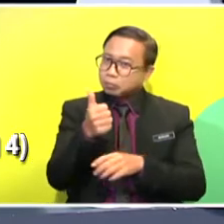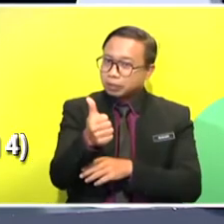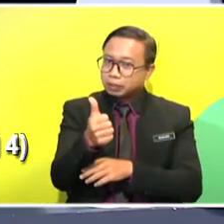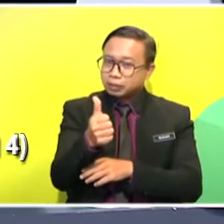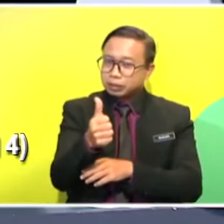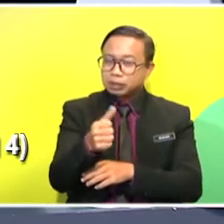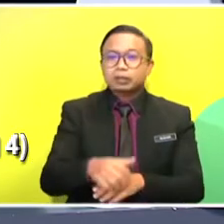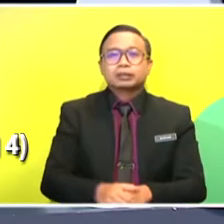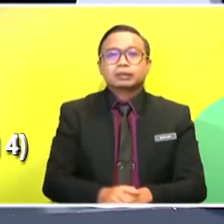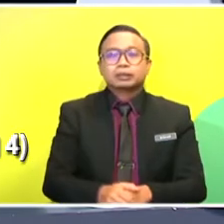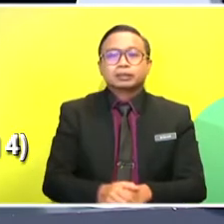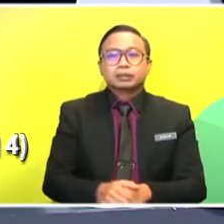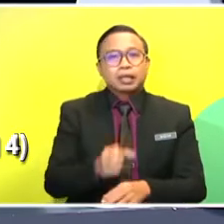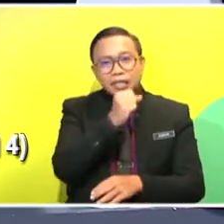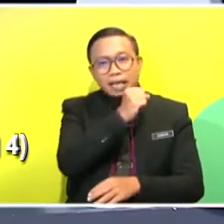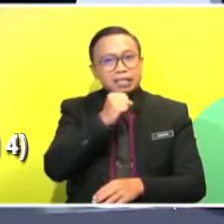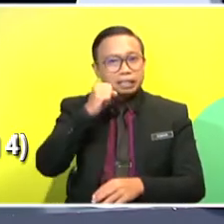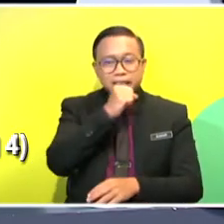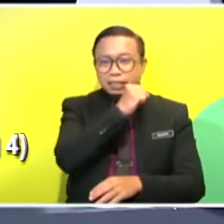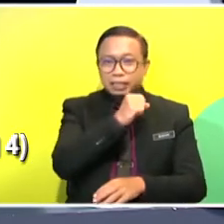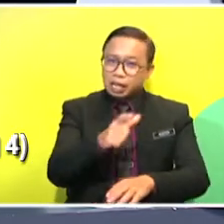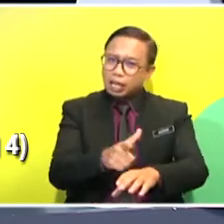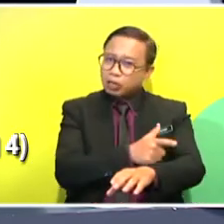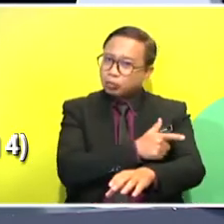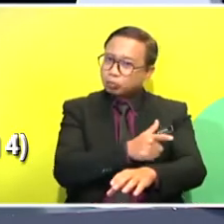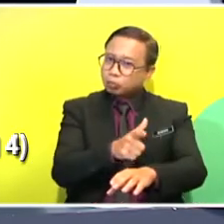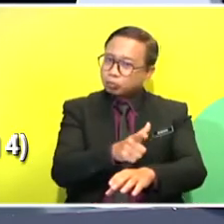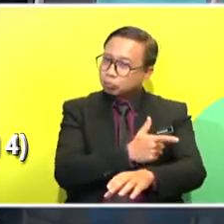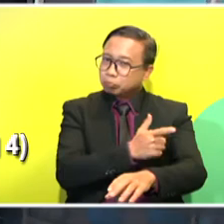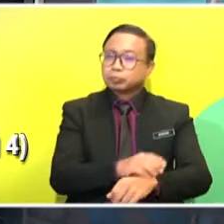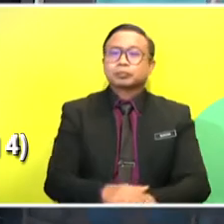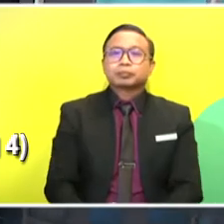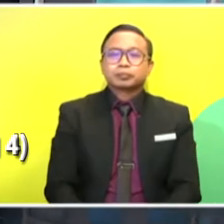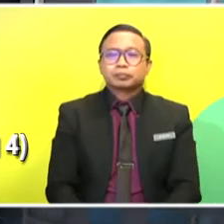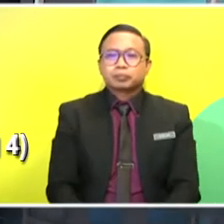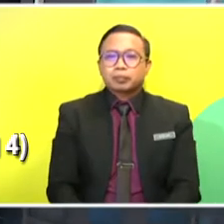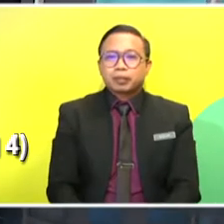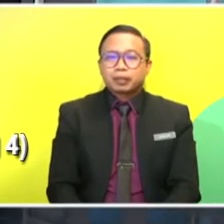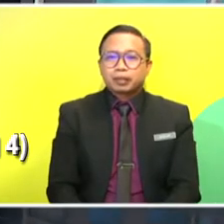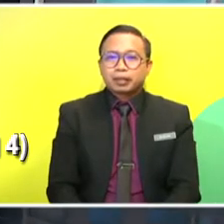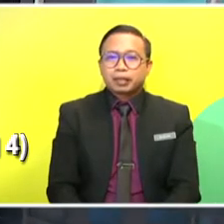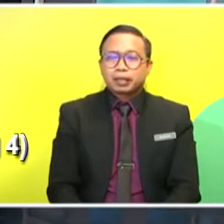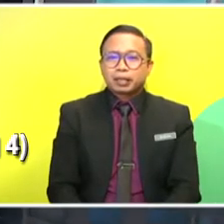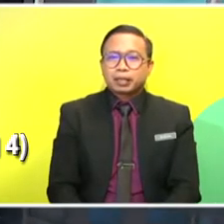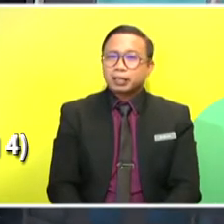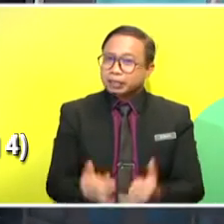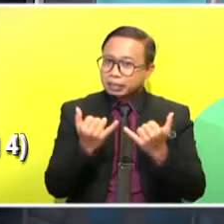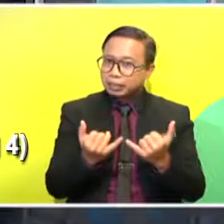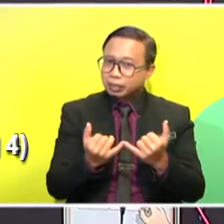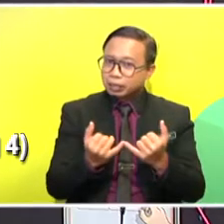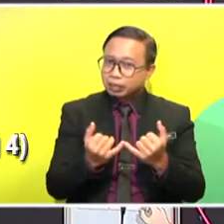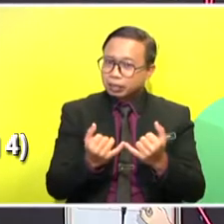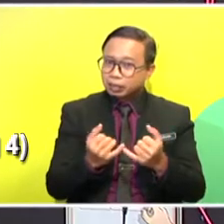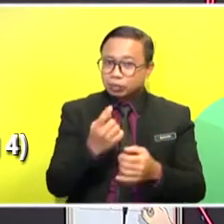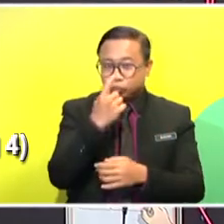menyanyi. Sebab cikgu dah lama tak dengar suara Nisa. Wah, cikgu nak saya menyanyi? Ya. Boleh. Saya